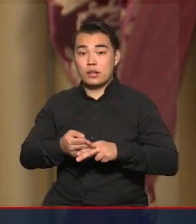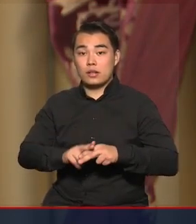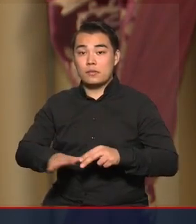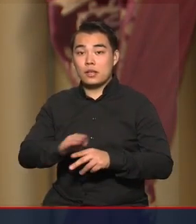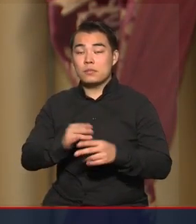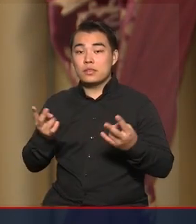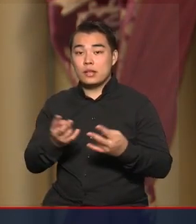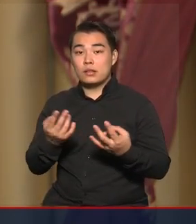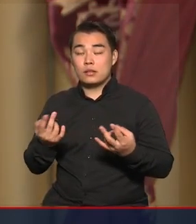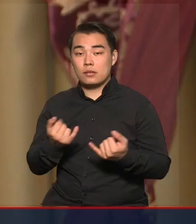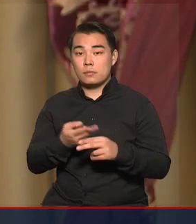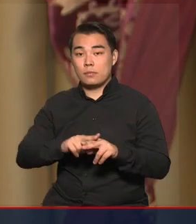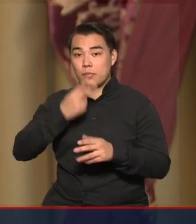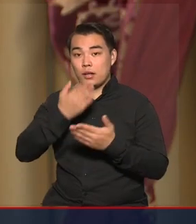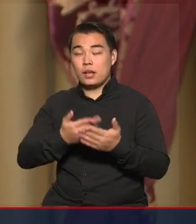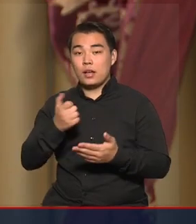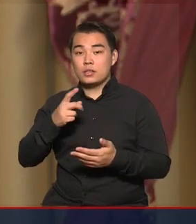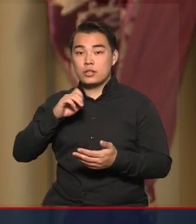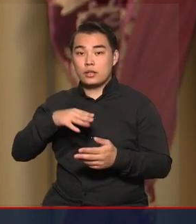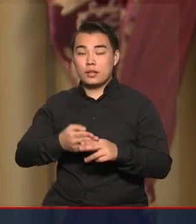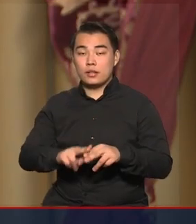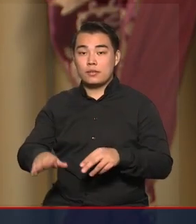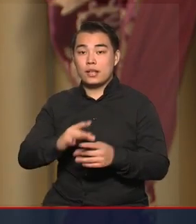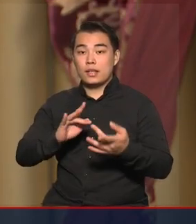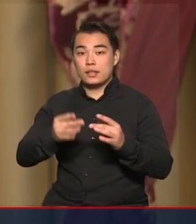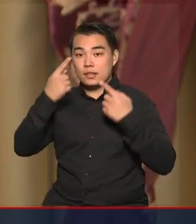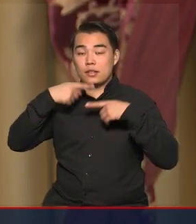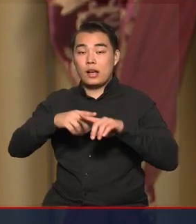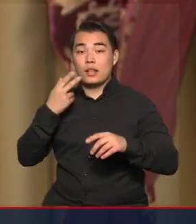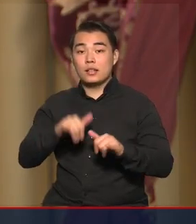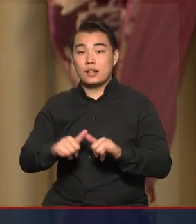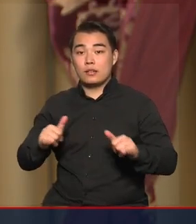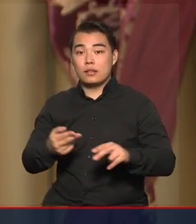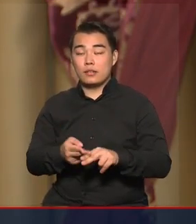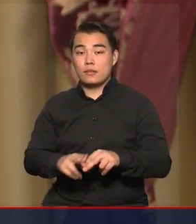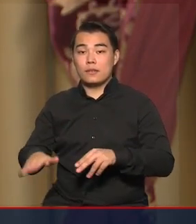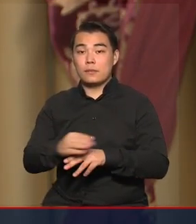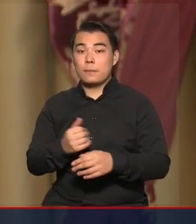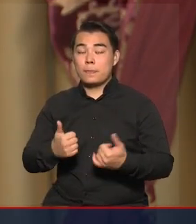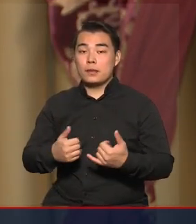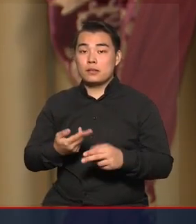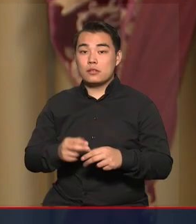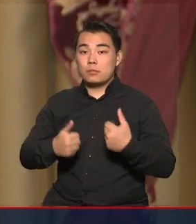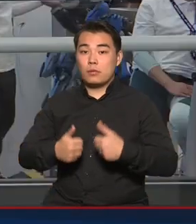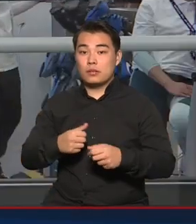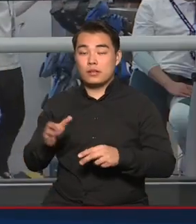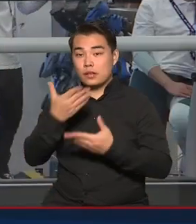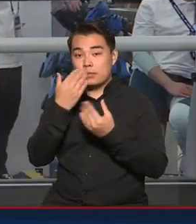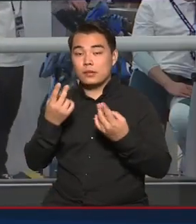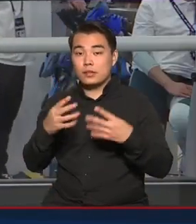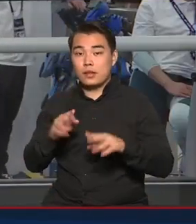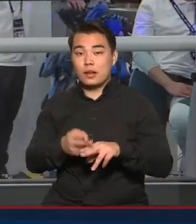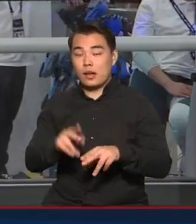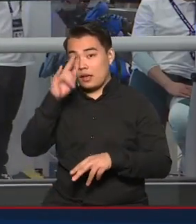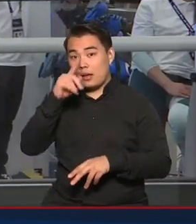керек дер едім. Әсіресе қазіргідей гаджеттер, цифрлық технологиялар дамыған кезеңде дәстүрлі спортты да ұмытпауымыз керек. Қазан